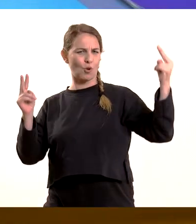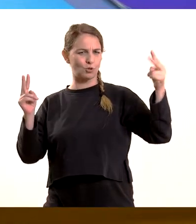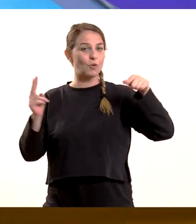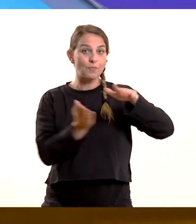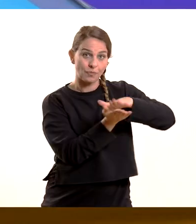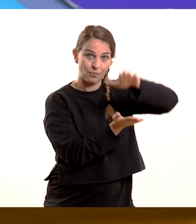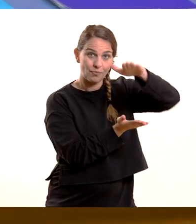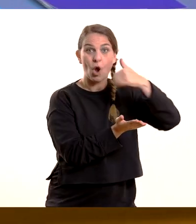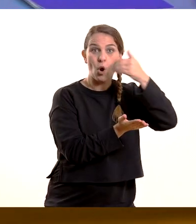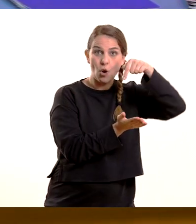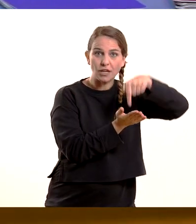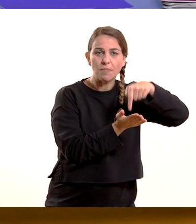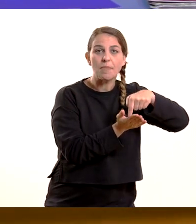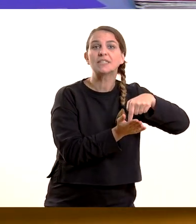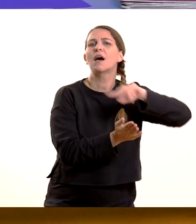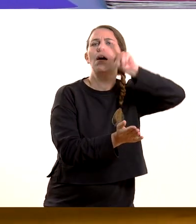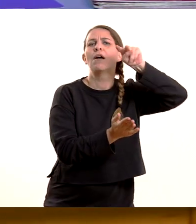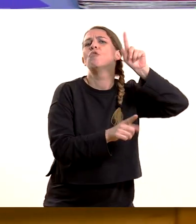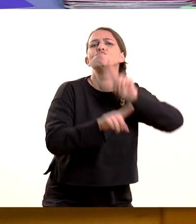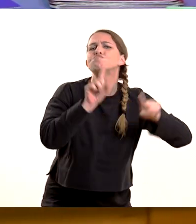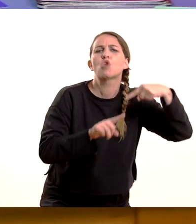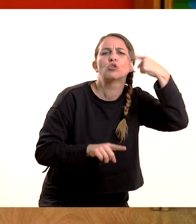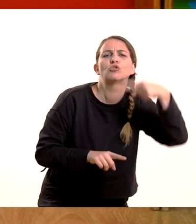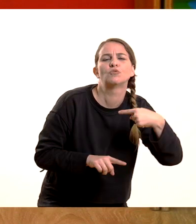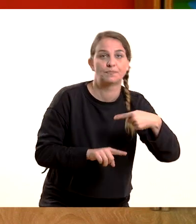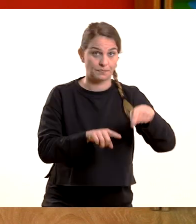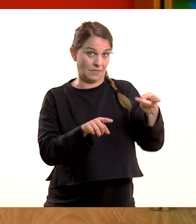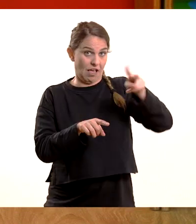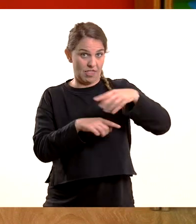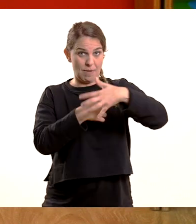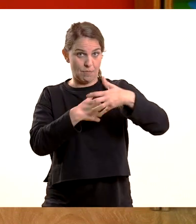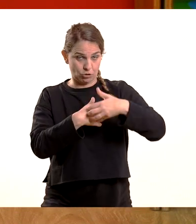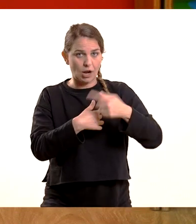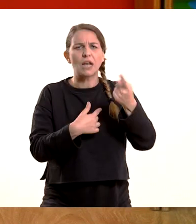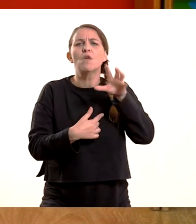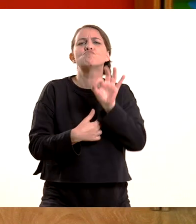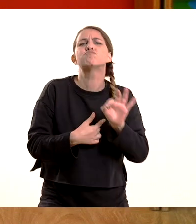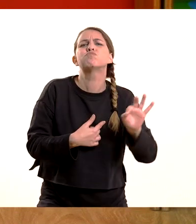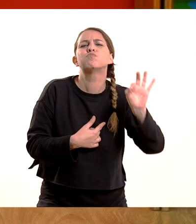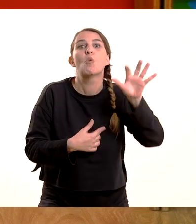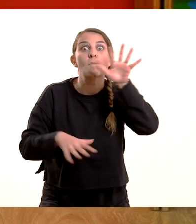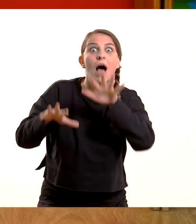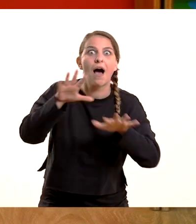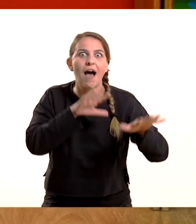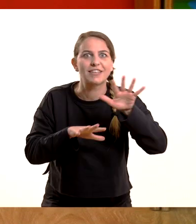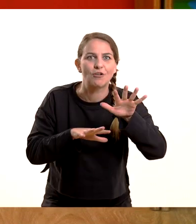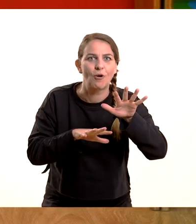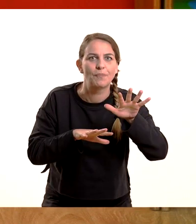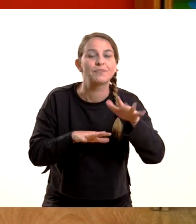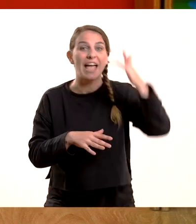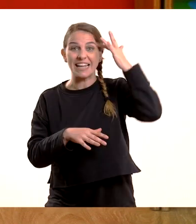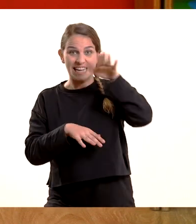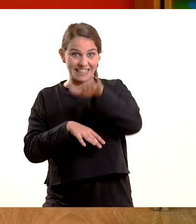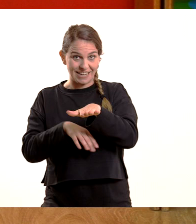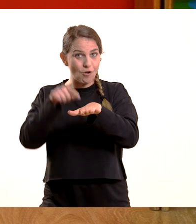της ιστορίας μας. Στις πορτοκαλί κάρτες βρίσκεται ένας τόπος μαγικός. Στις κίτρινες κάρτες βρίσκεται ο